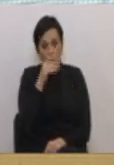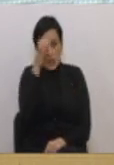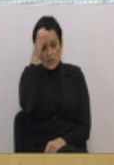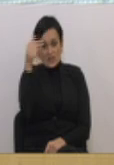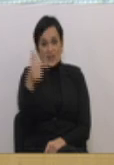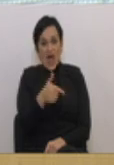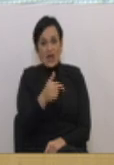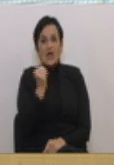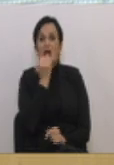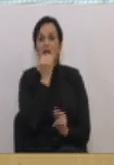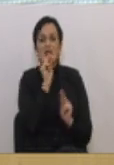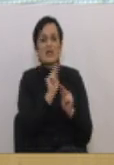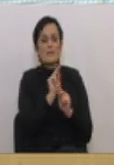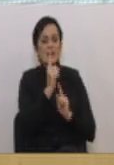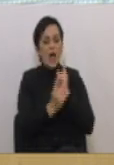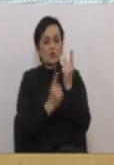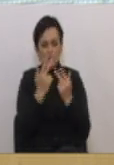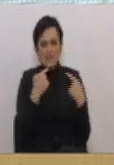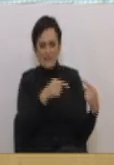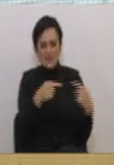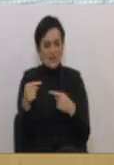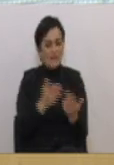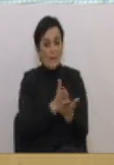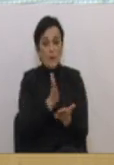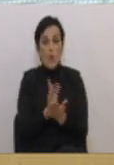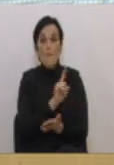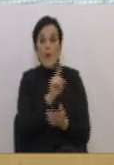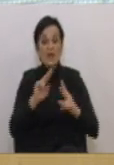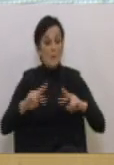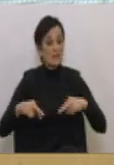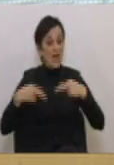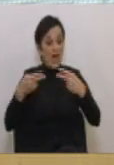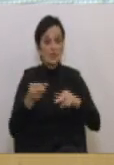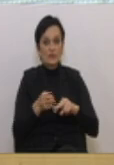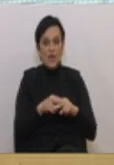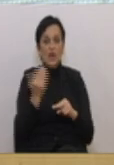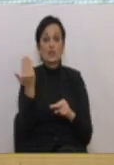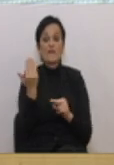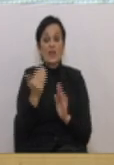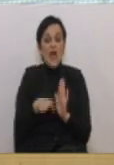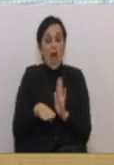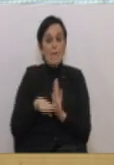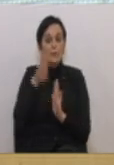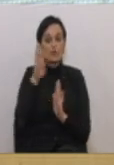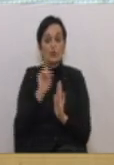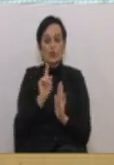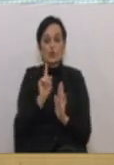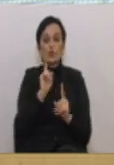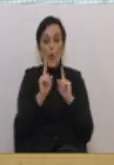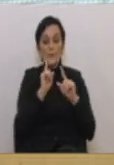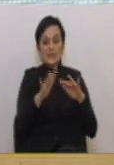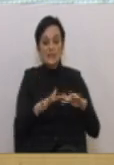საგანმანათლებლო ინფრასტრუქტურას და სხვადასხვა მიმართულებებს. Მაგრამ ნაცვლად ამისა, თქვენ ამუჯობინეთ, რომ